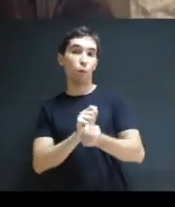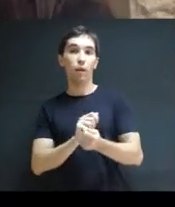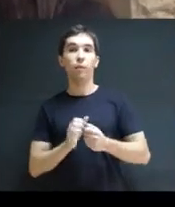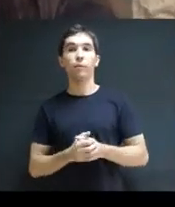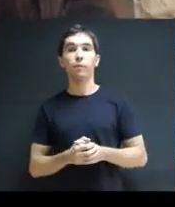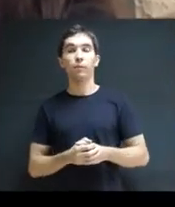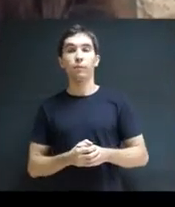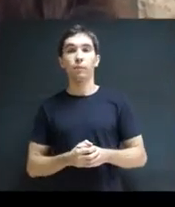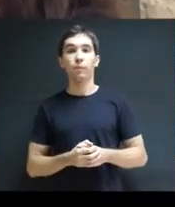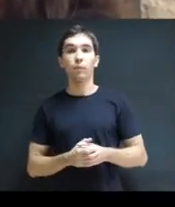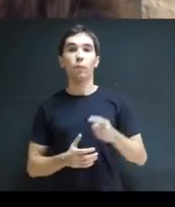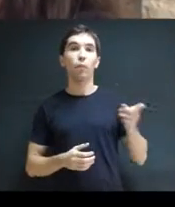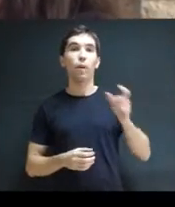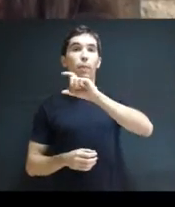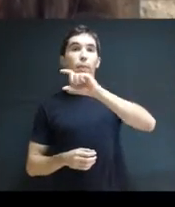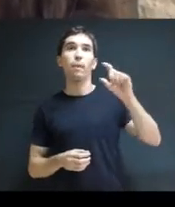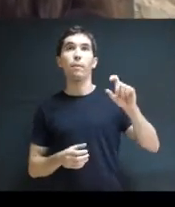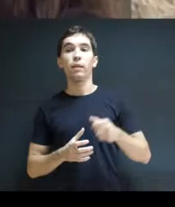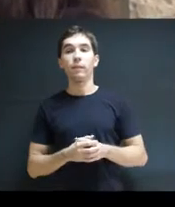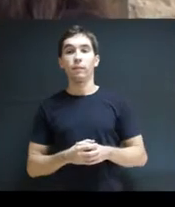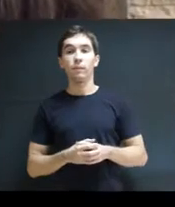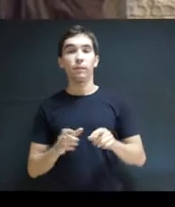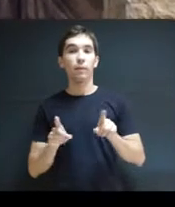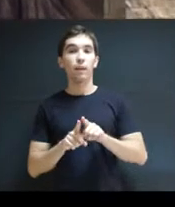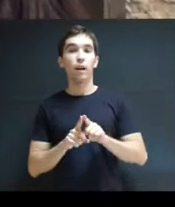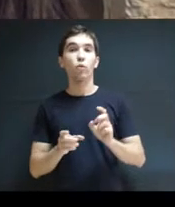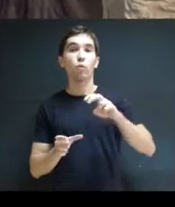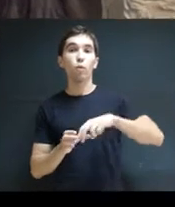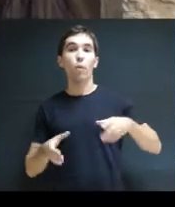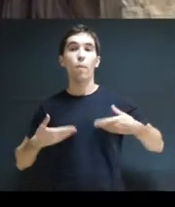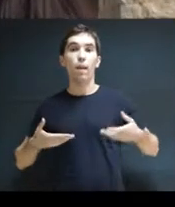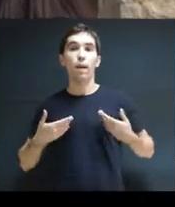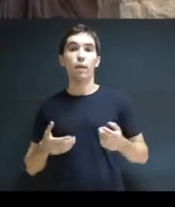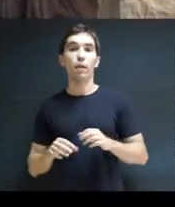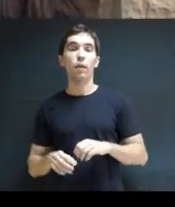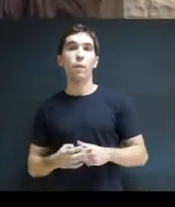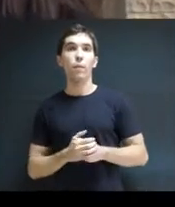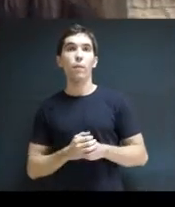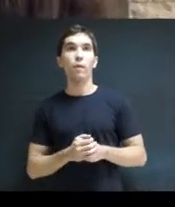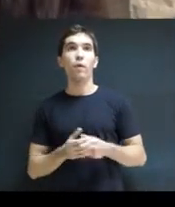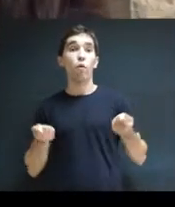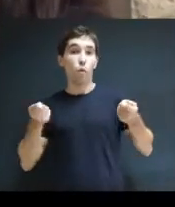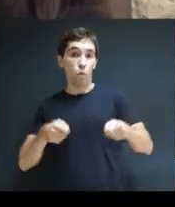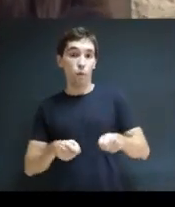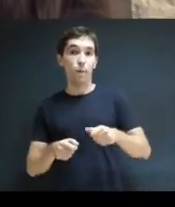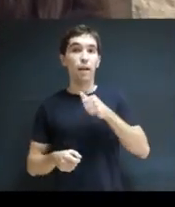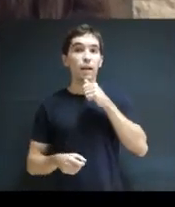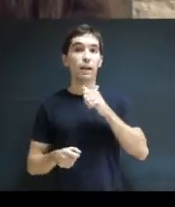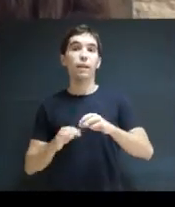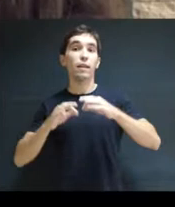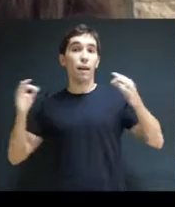Osim toga, tu su i teme kao što je sudjelovanje mladih u procesima donošenja odluka i javno